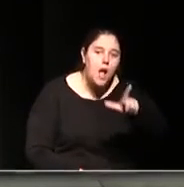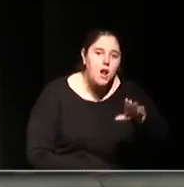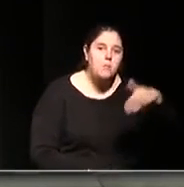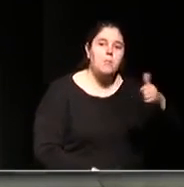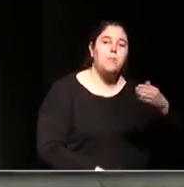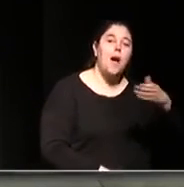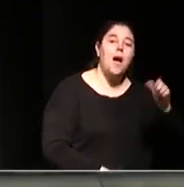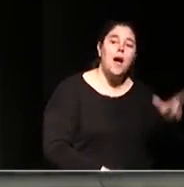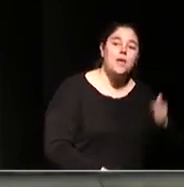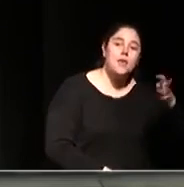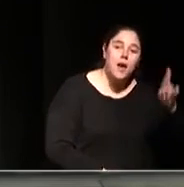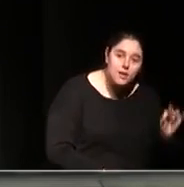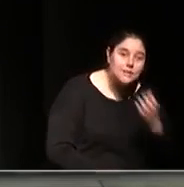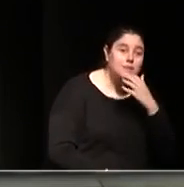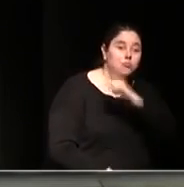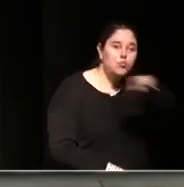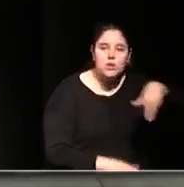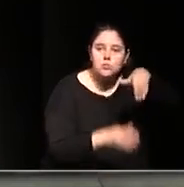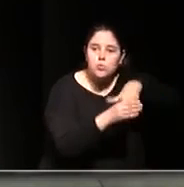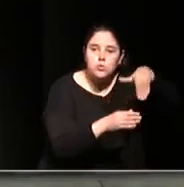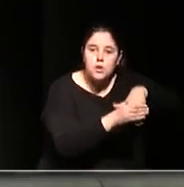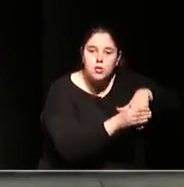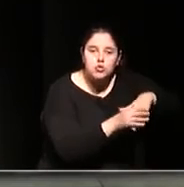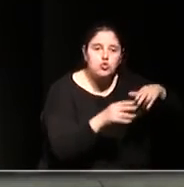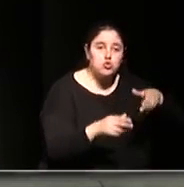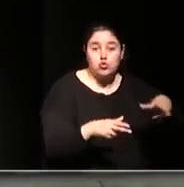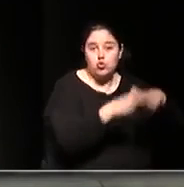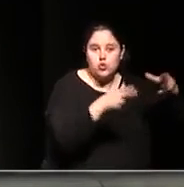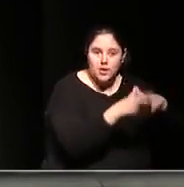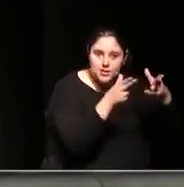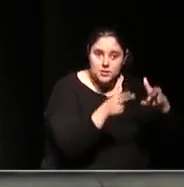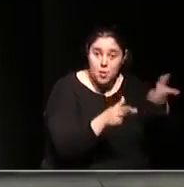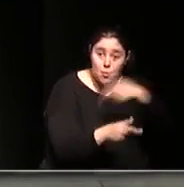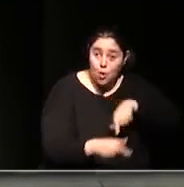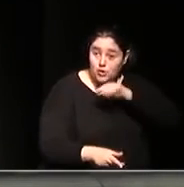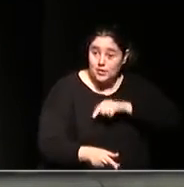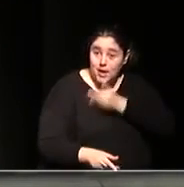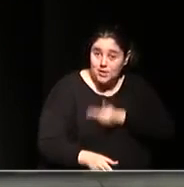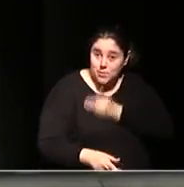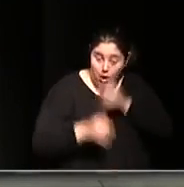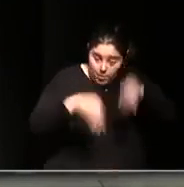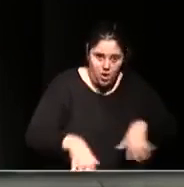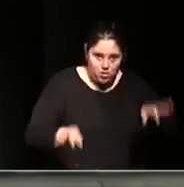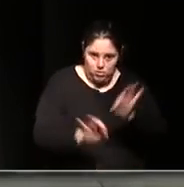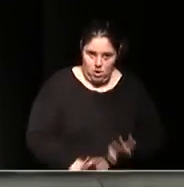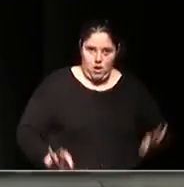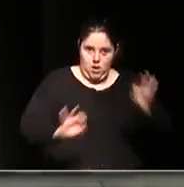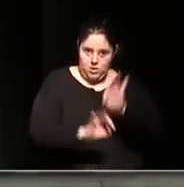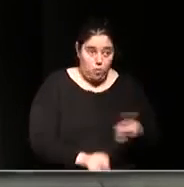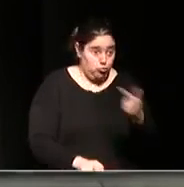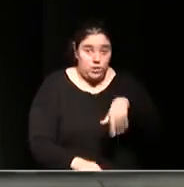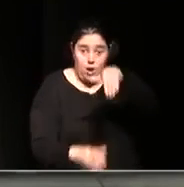Ballart, votants socialistes, no abandoneu els vostres principis, només cal que canvieu de